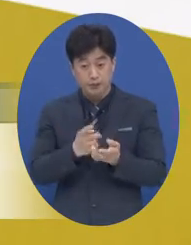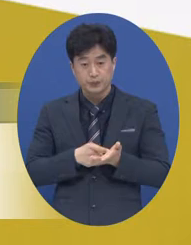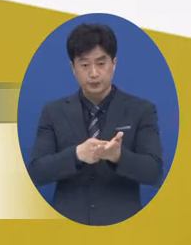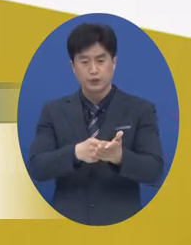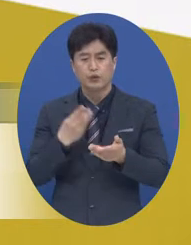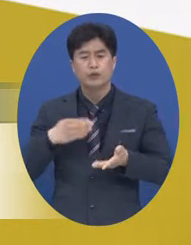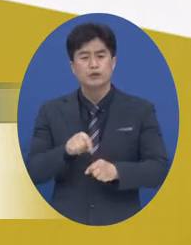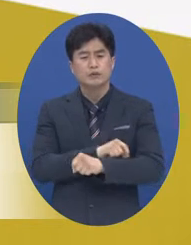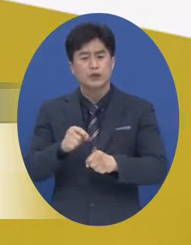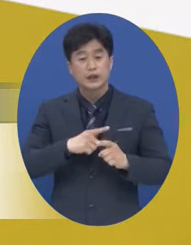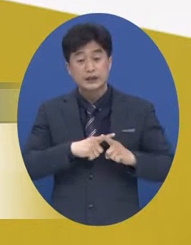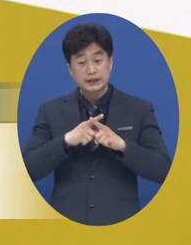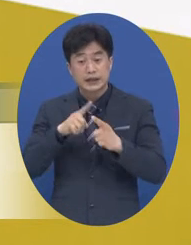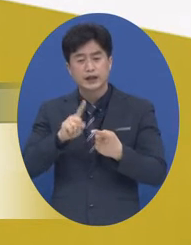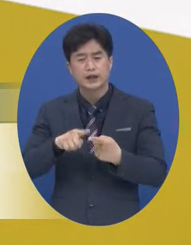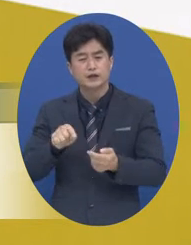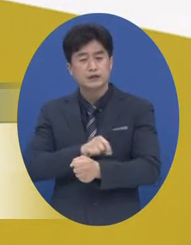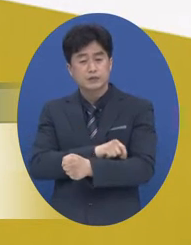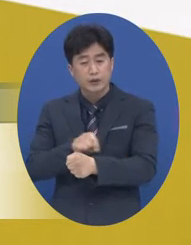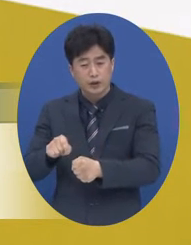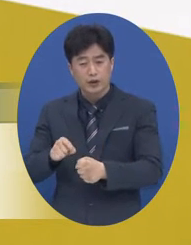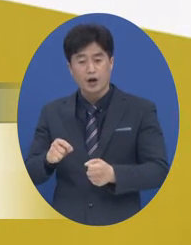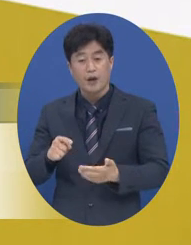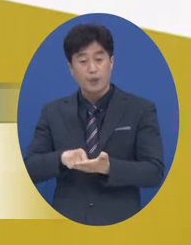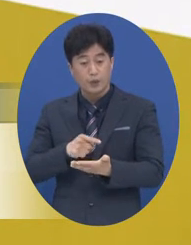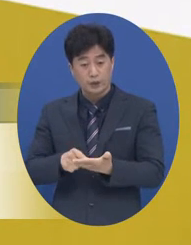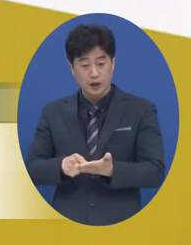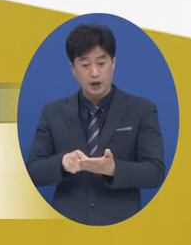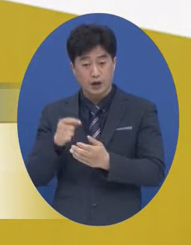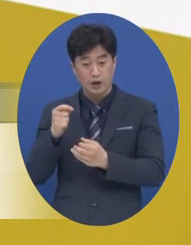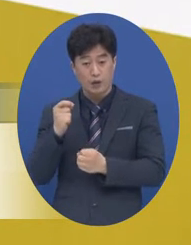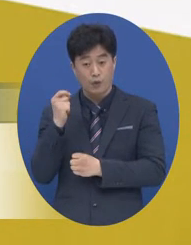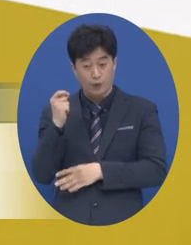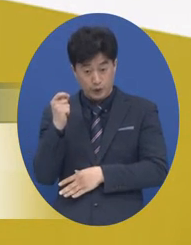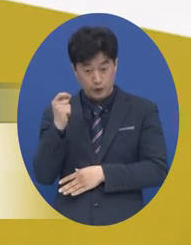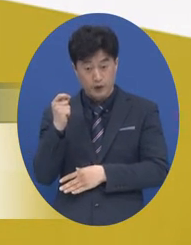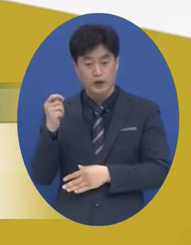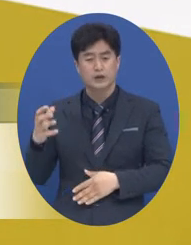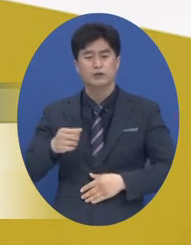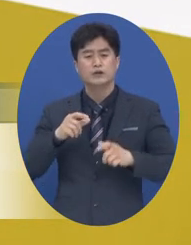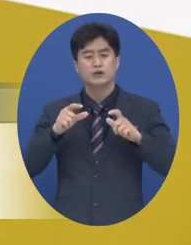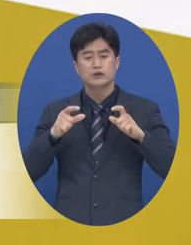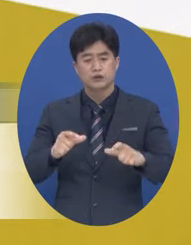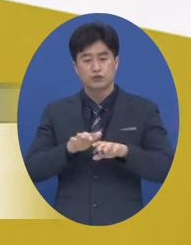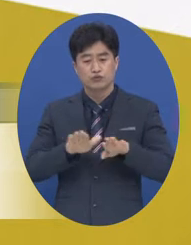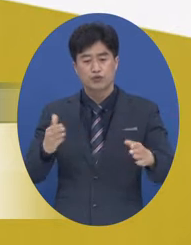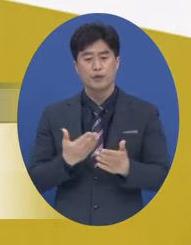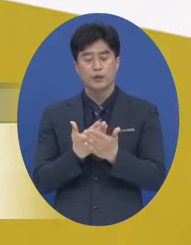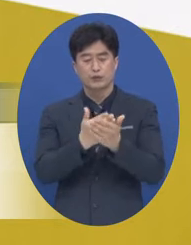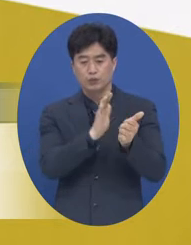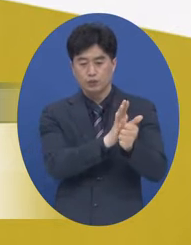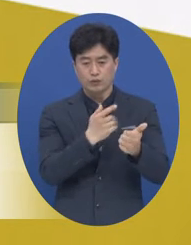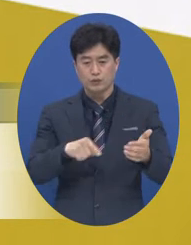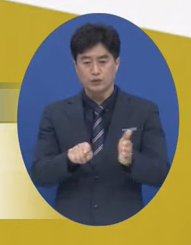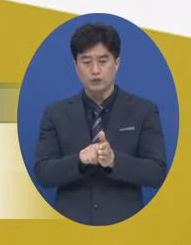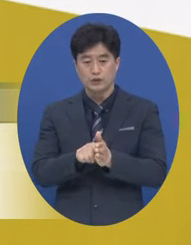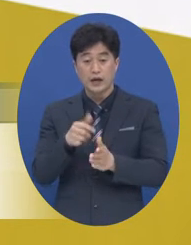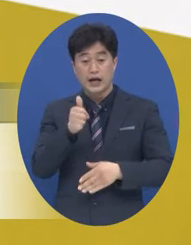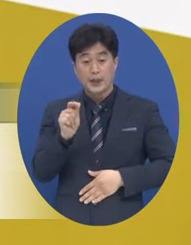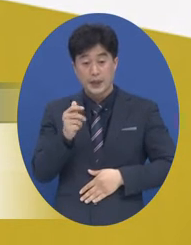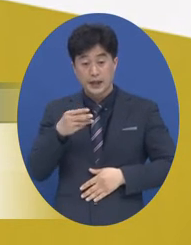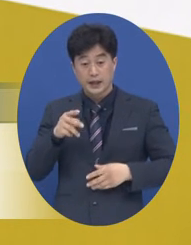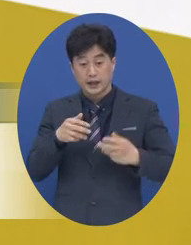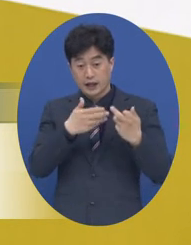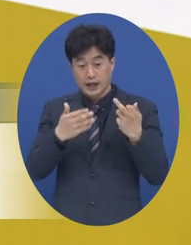어 특별 험 희생에 대한 특별한 보상을 원칙으로 해서 취역 준영 발전을 지원하고자 한